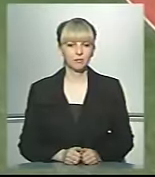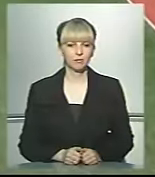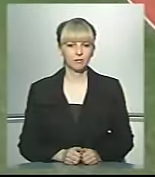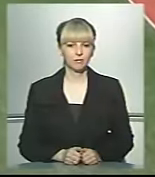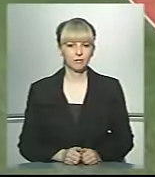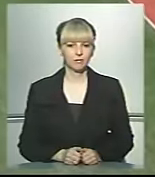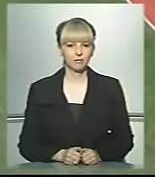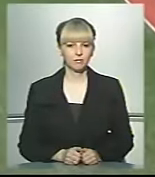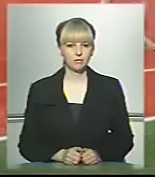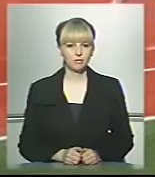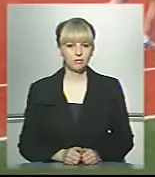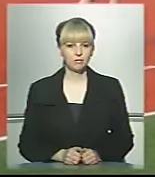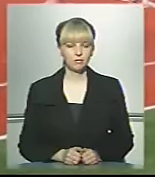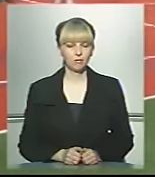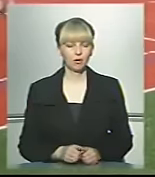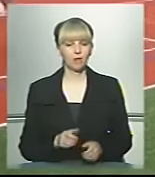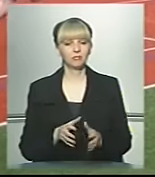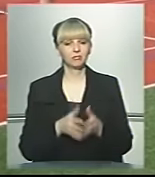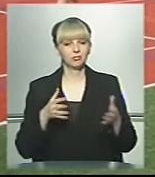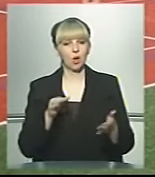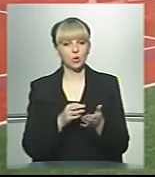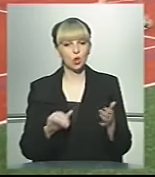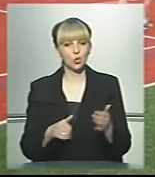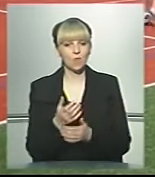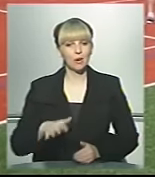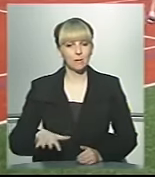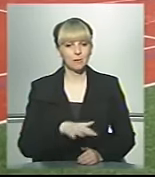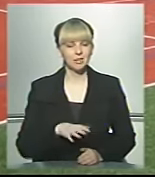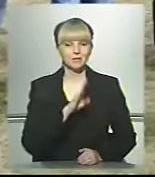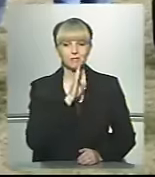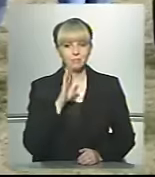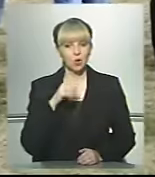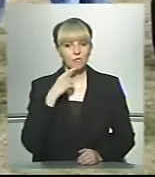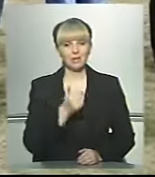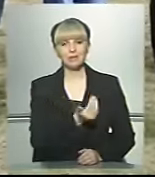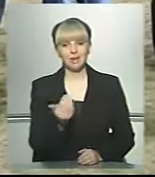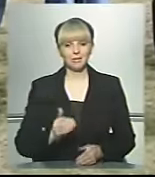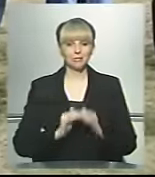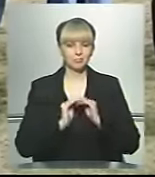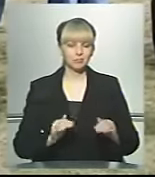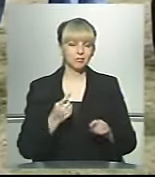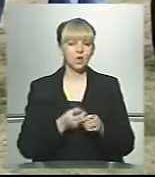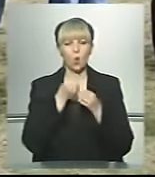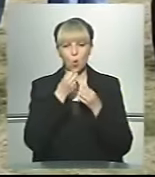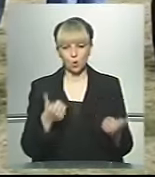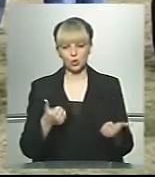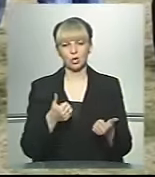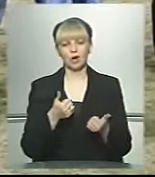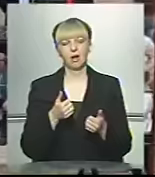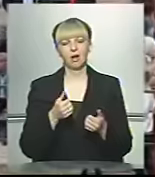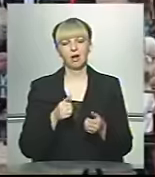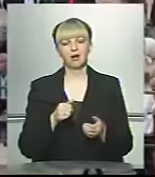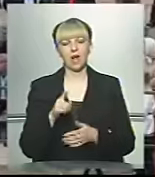команди біло-зелених. Чи не найбільше оцінили новий майданчик матері, кажуть, для їхніх діток це хороша нагода